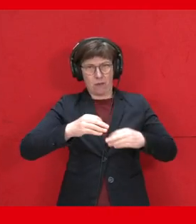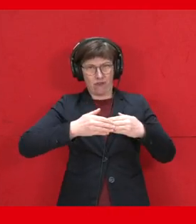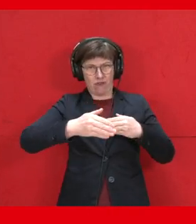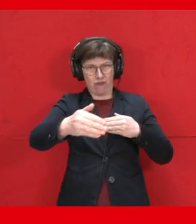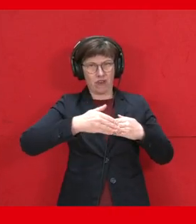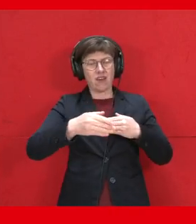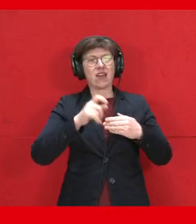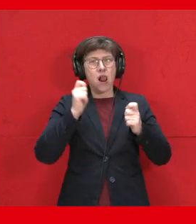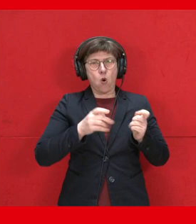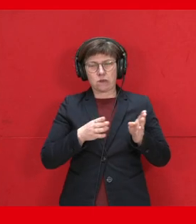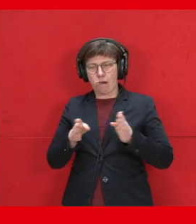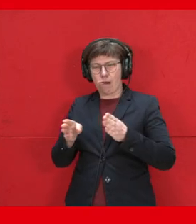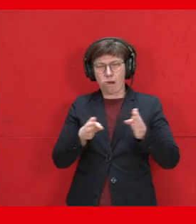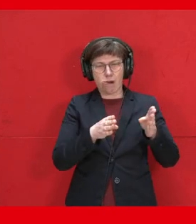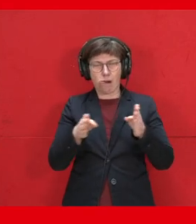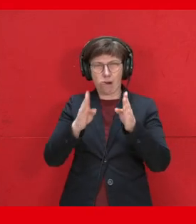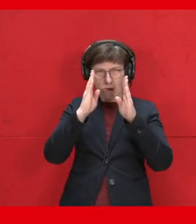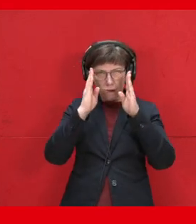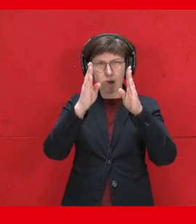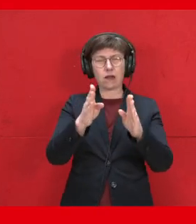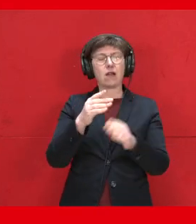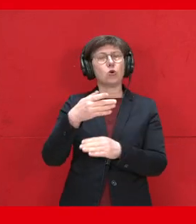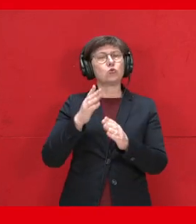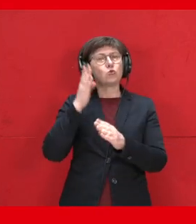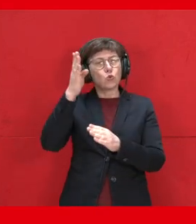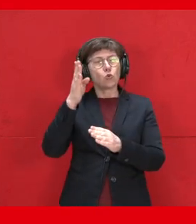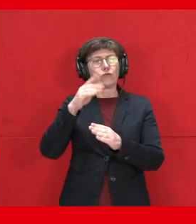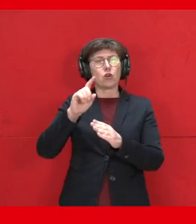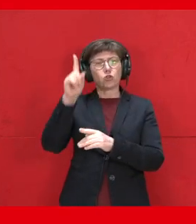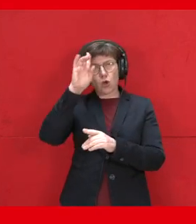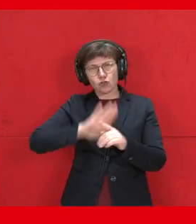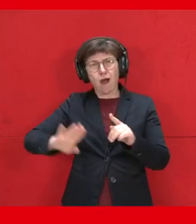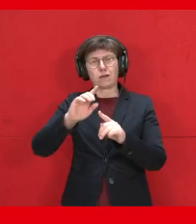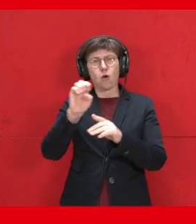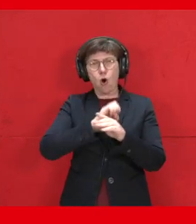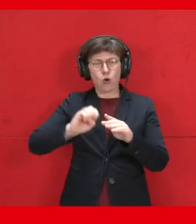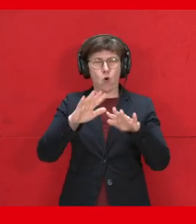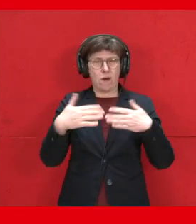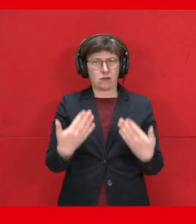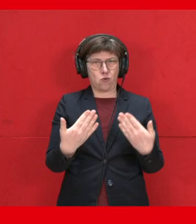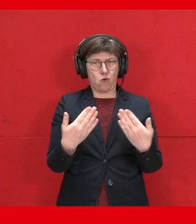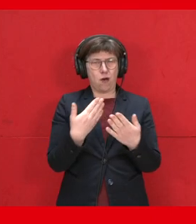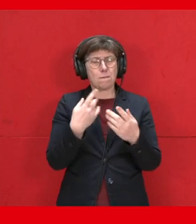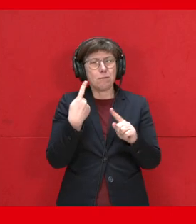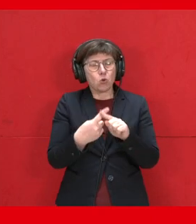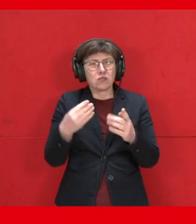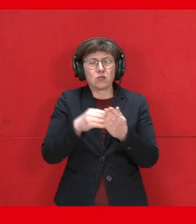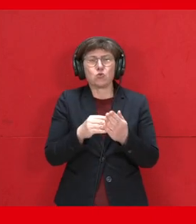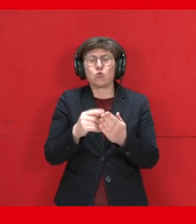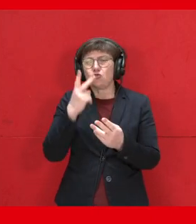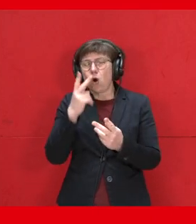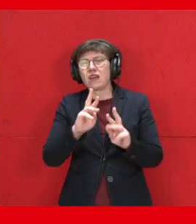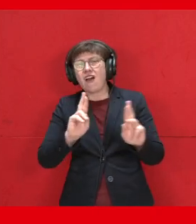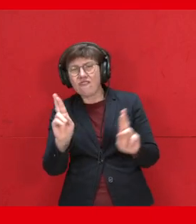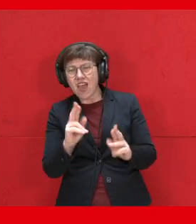in denen die Weichen für unsere Zukunft in Deutschland und in Europa gestellt werden müssen und in der es darauf ankommt, wer